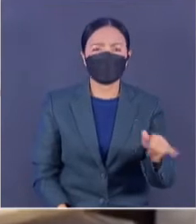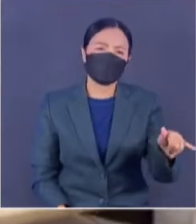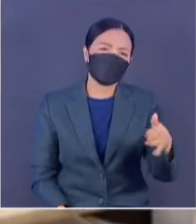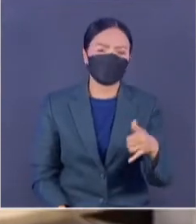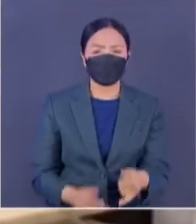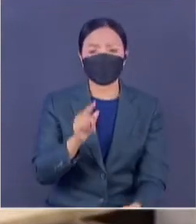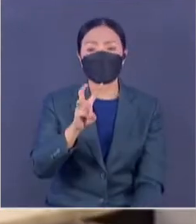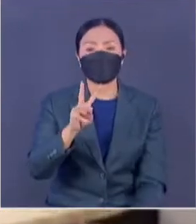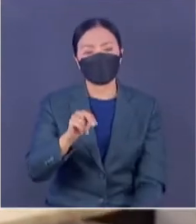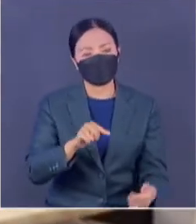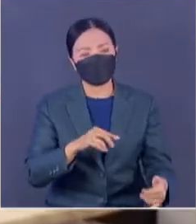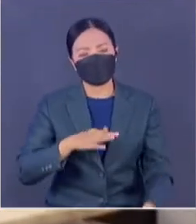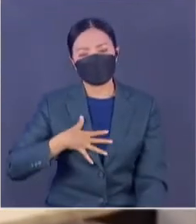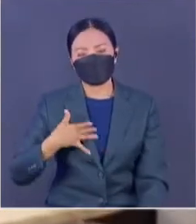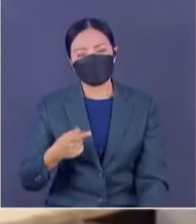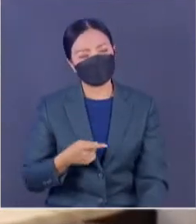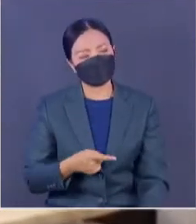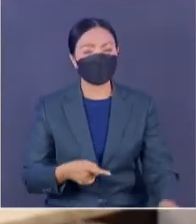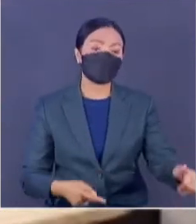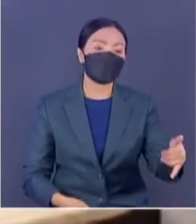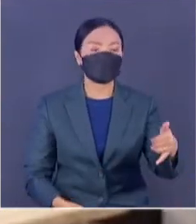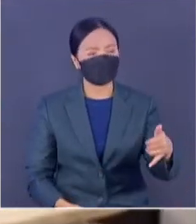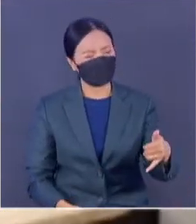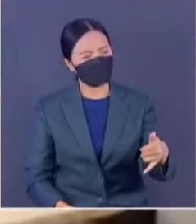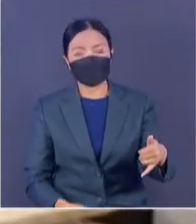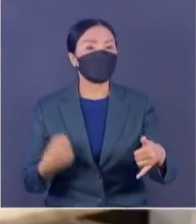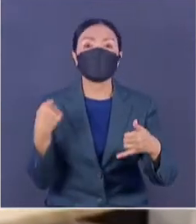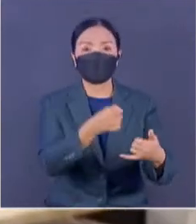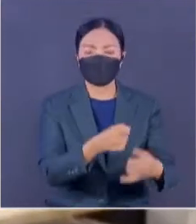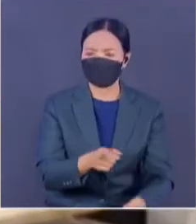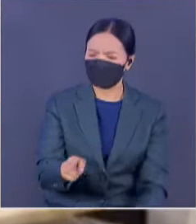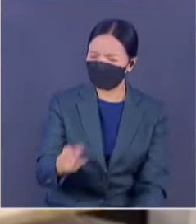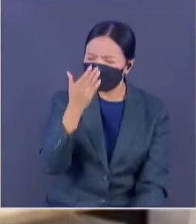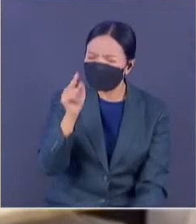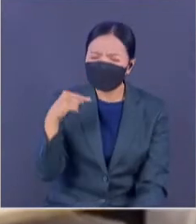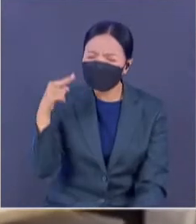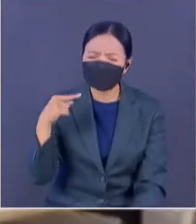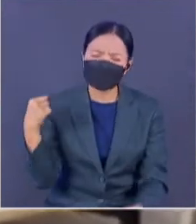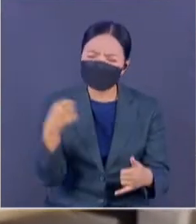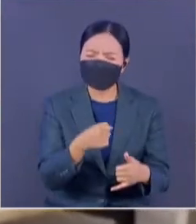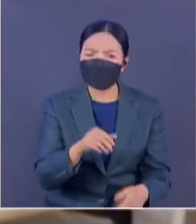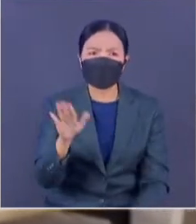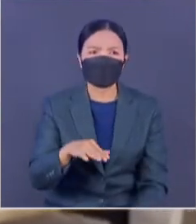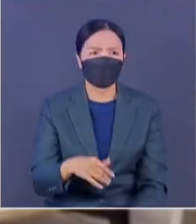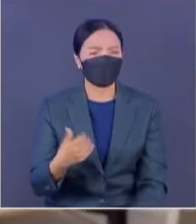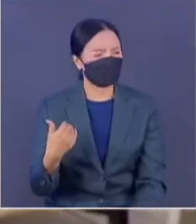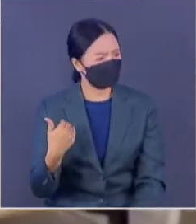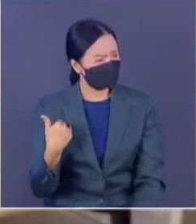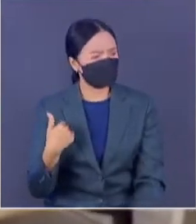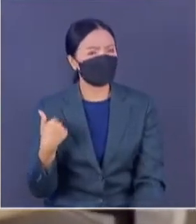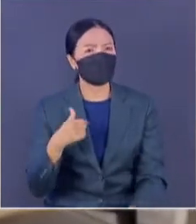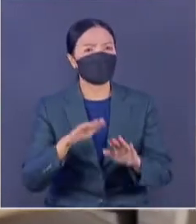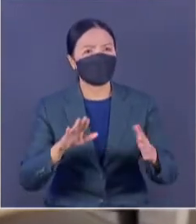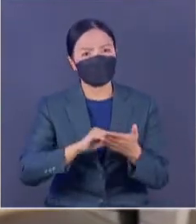นๆน่ะผมก็หมั่นไส้ผมก็ไปต่อยเขาแหละครับก็มีแบบลักษณะกวนๆก็มี อ้าวแล้วอย่างผู้หญิงแล้วทำไมถึงเราไปต่อยเขาอะ ผู้หญิงไม่เคยนะครับเคยแต่เด็กผู้ชายนะครับเ